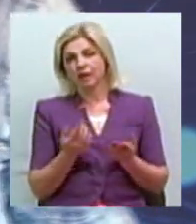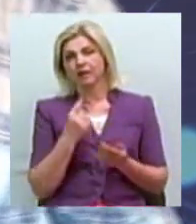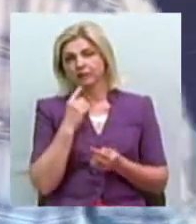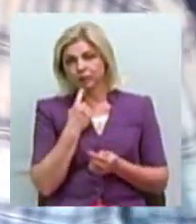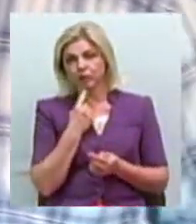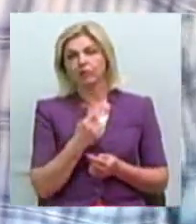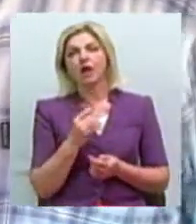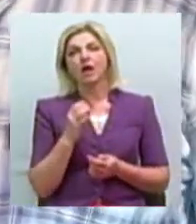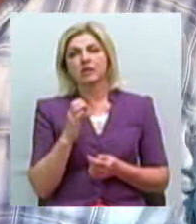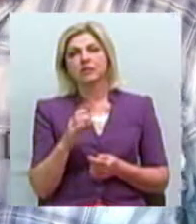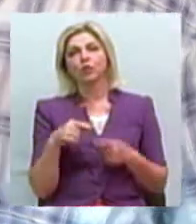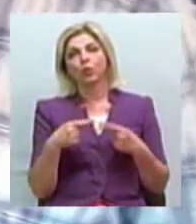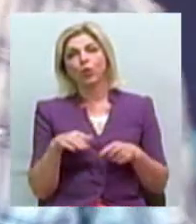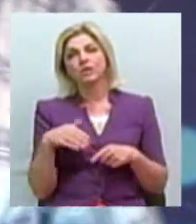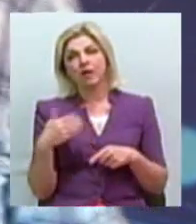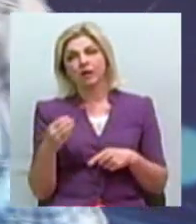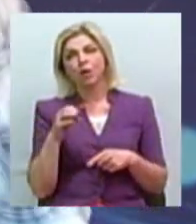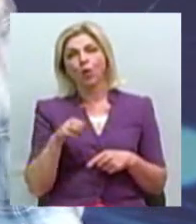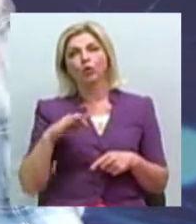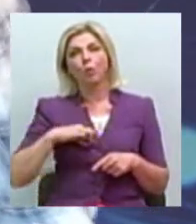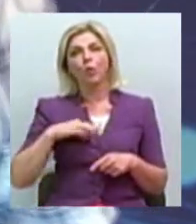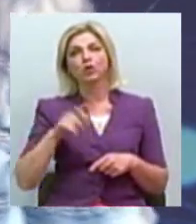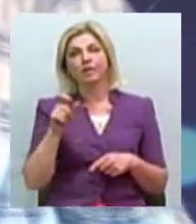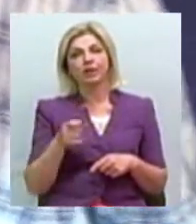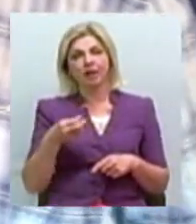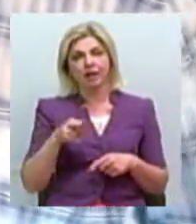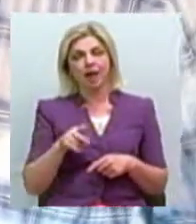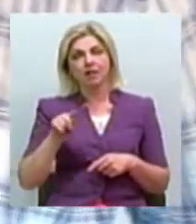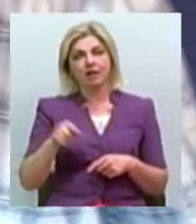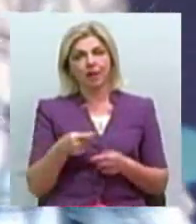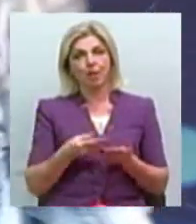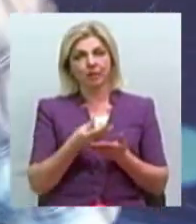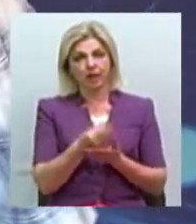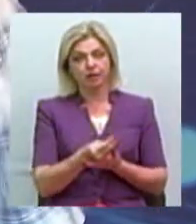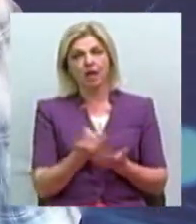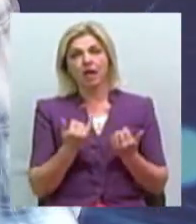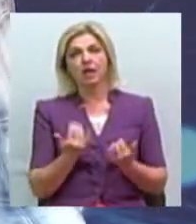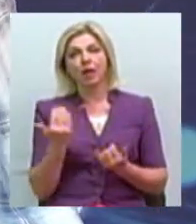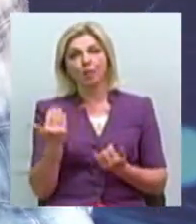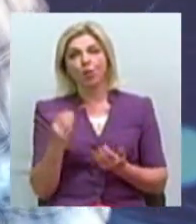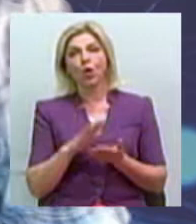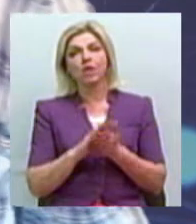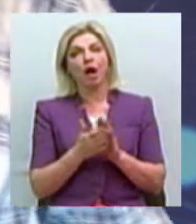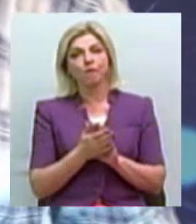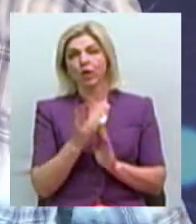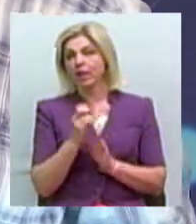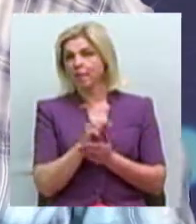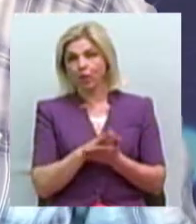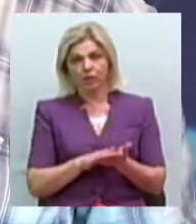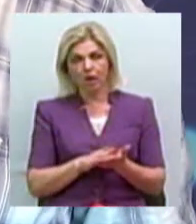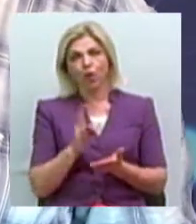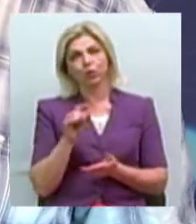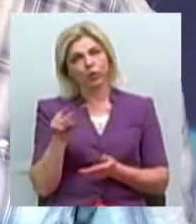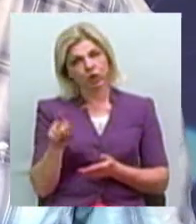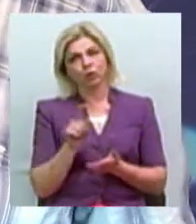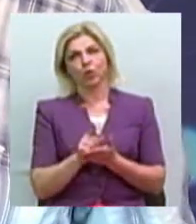от пользователя требуют платить, ну, вот как сегодня, ему договор не продлили, но ты